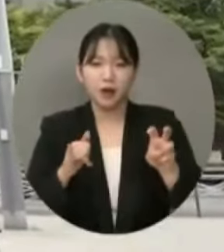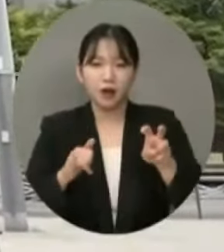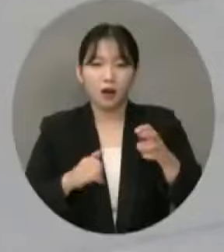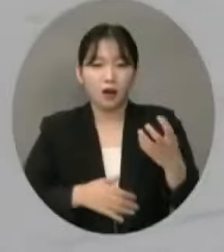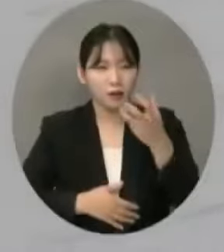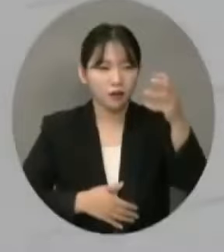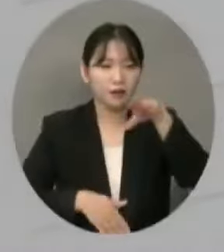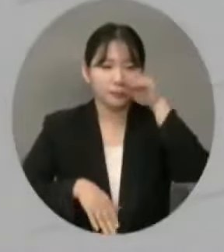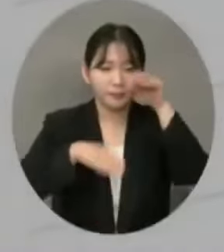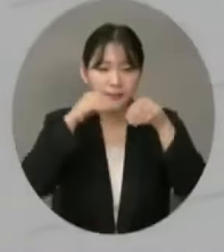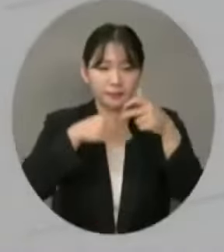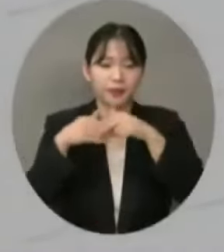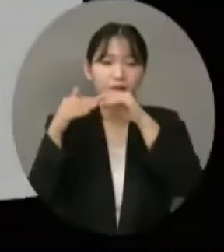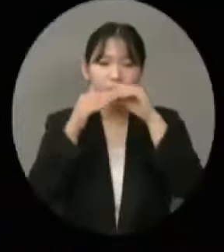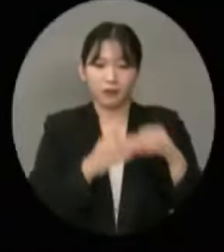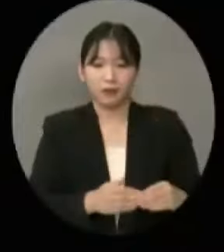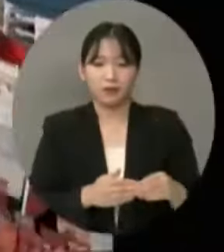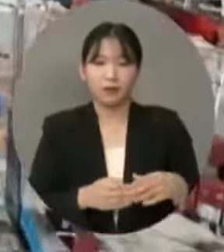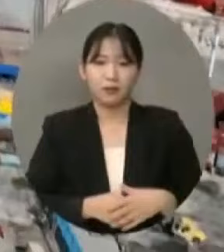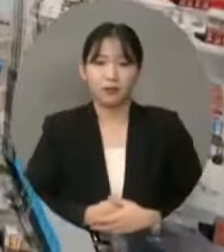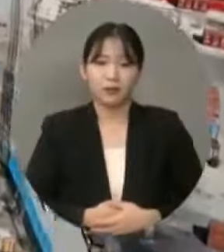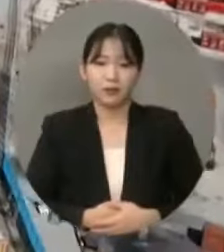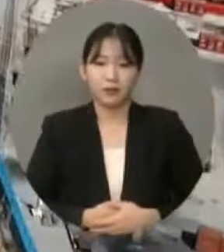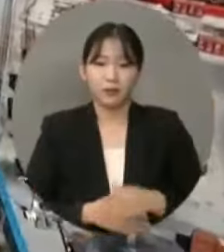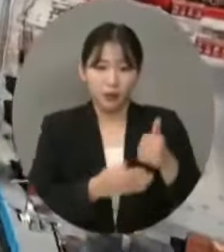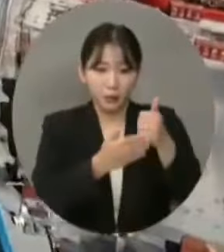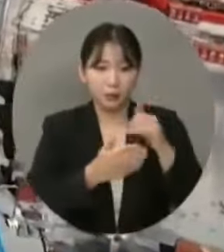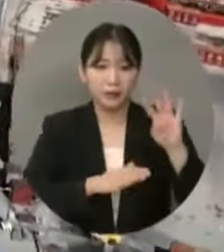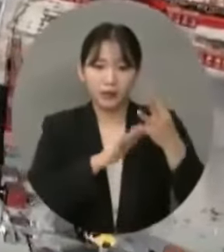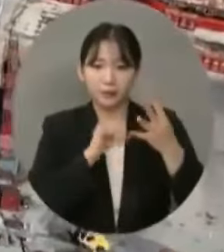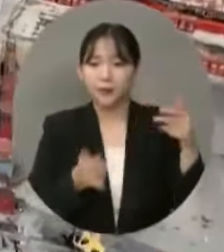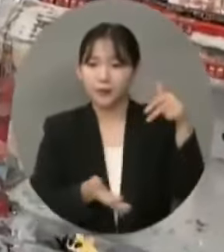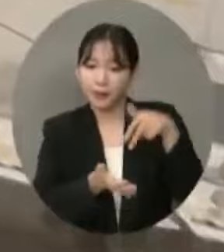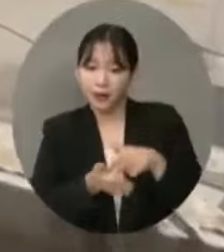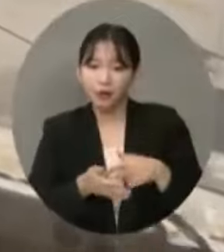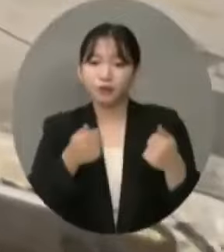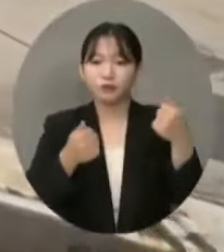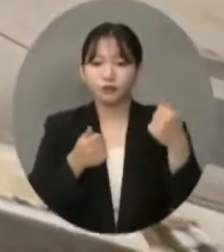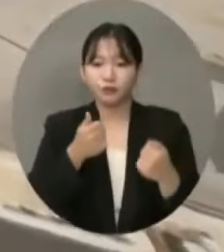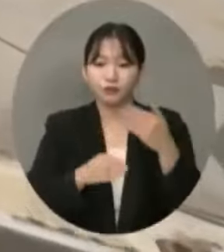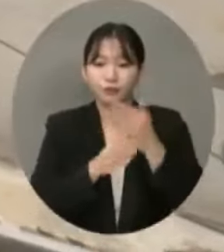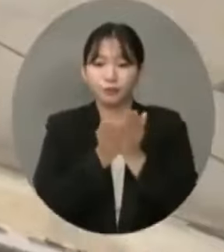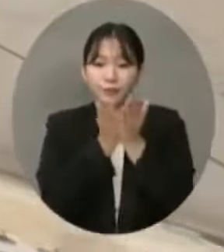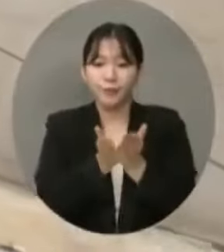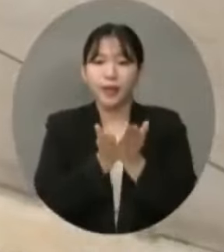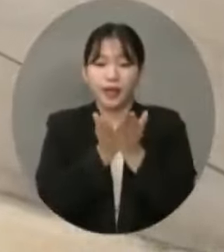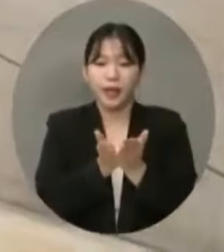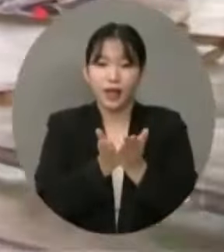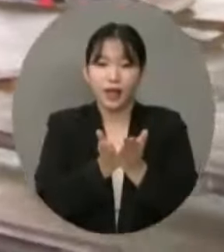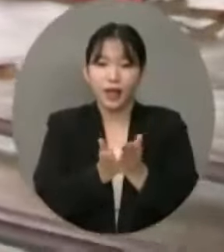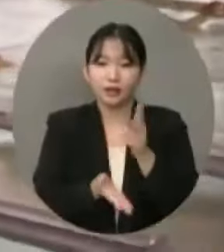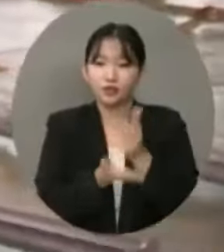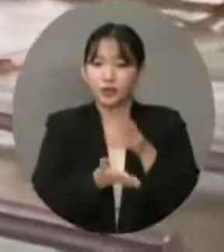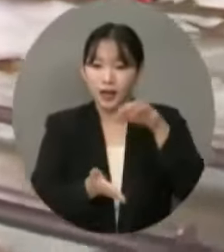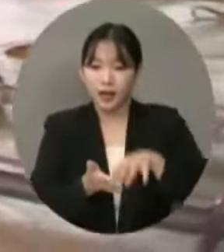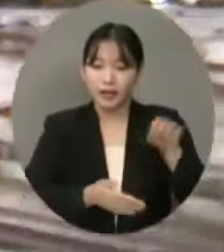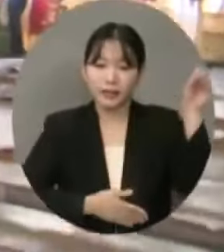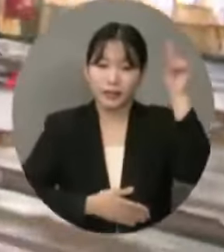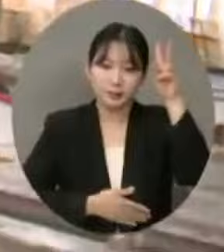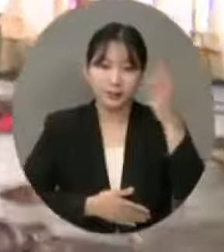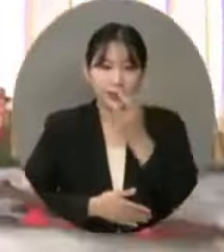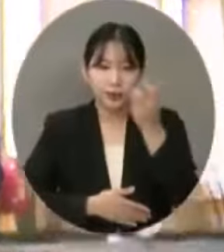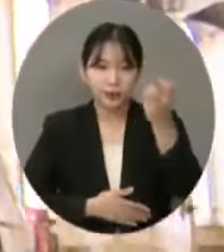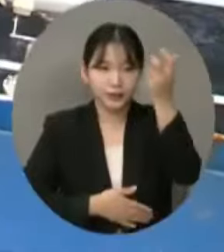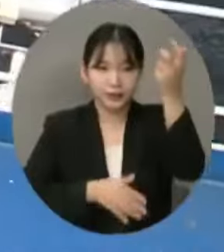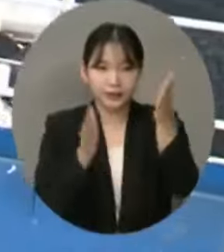연기를 흡입해 병원으로 이송됐습니다. 승객 400명을 태운 채 항해하던 여객선 화물 주차장 안에서 갑자기